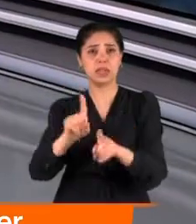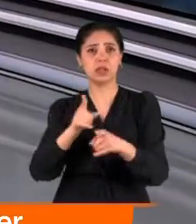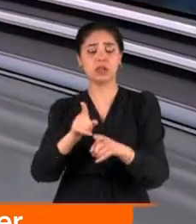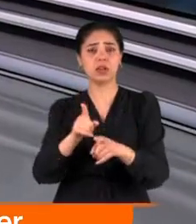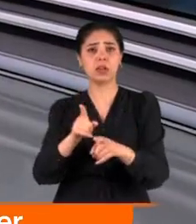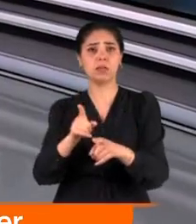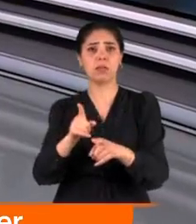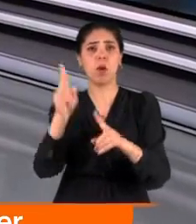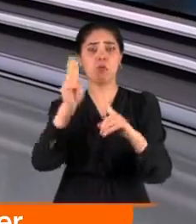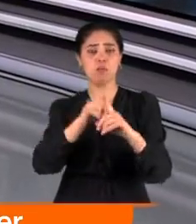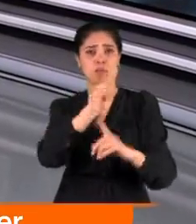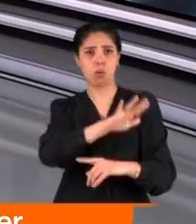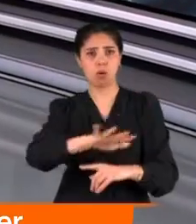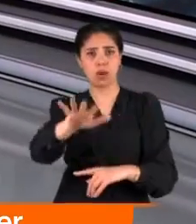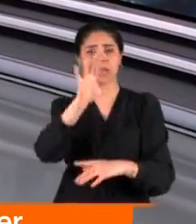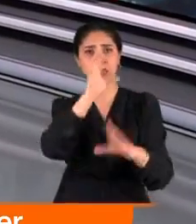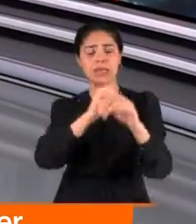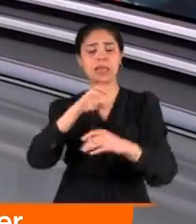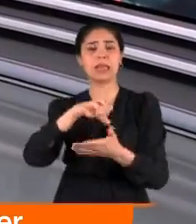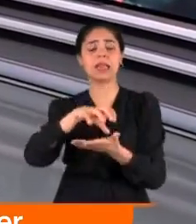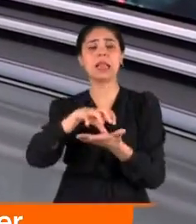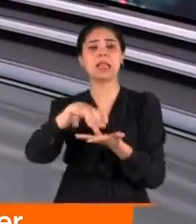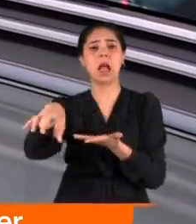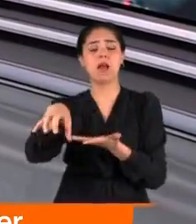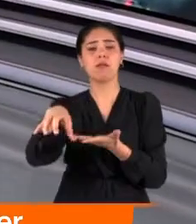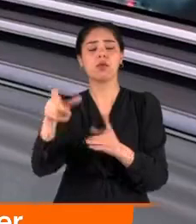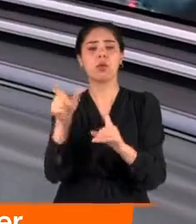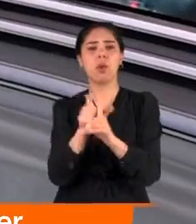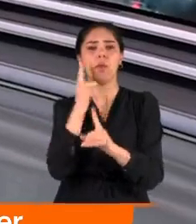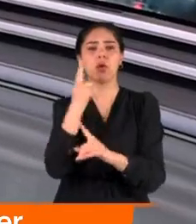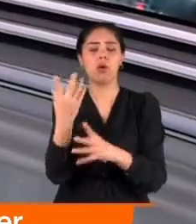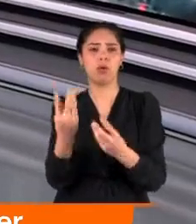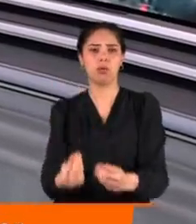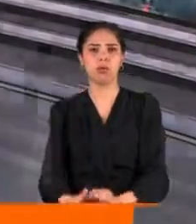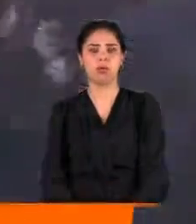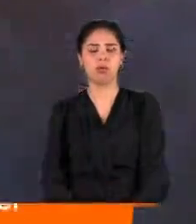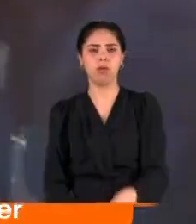provokasyon yine polis ve gizli servisin korumasında gerçekleşti.